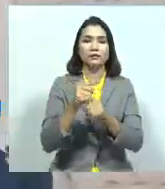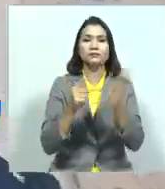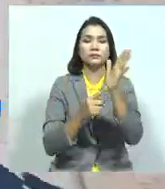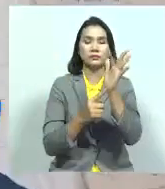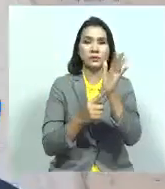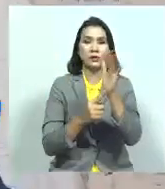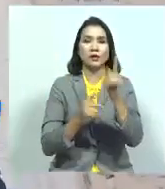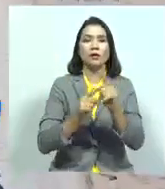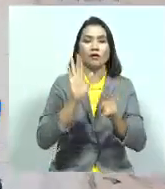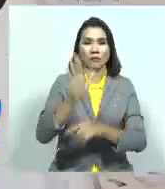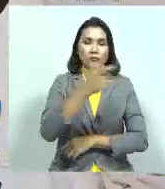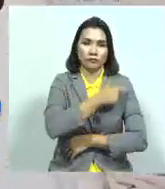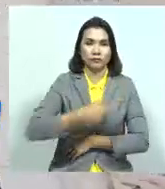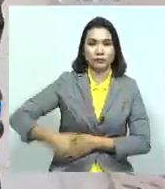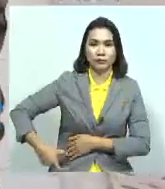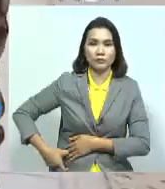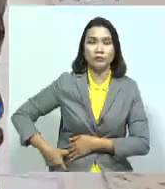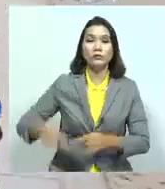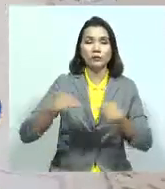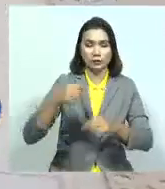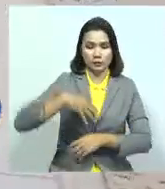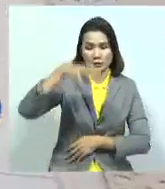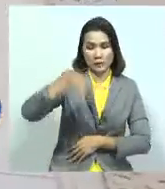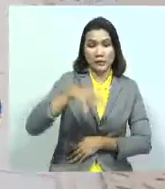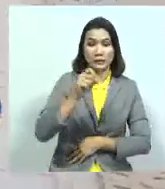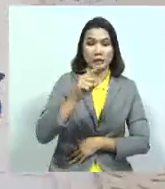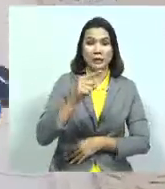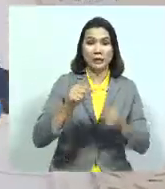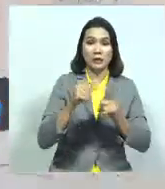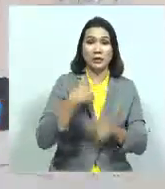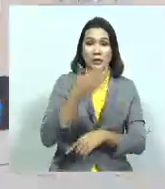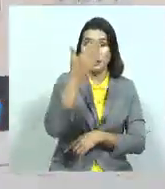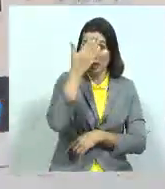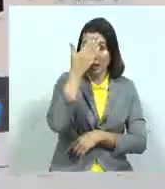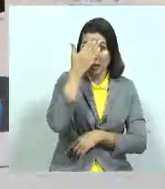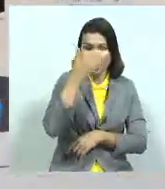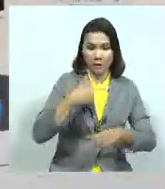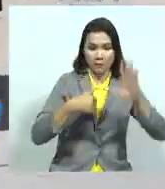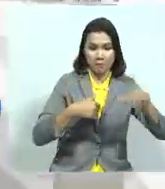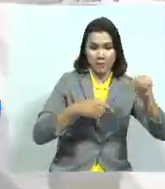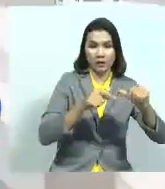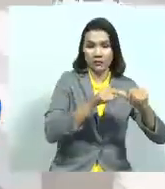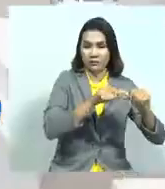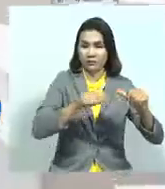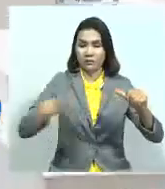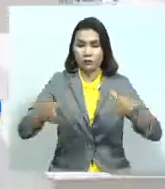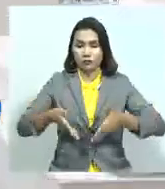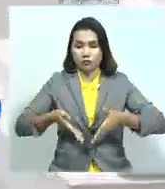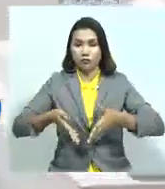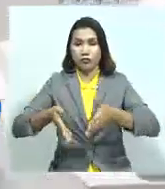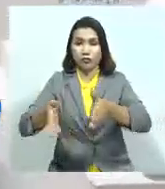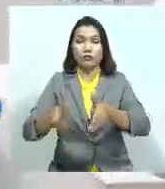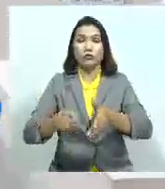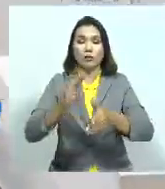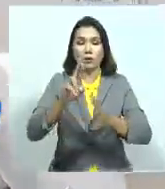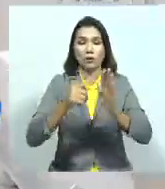พรรษาพระราชทานจากศาลาประดู่6สนามหน้าเมืองไปยังถนนราชดำเนินก่อนเข้าสู่พระ